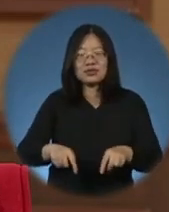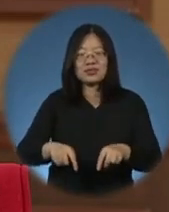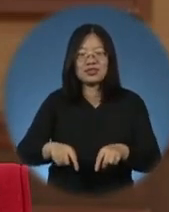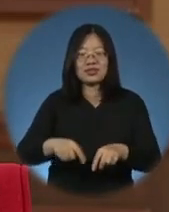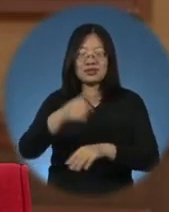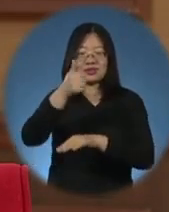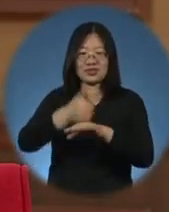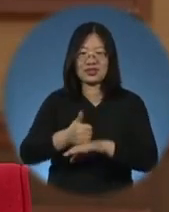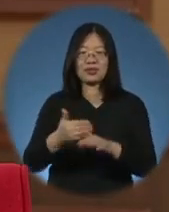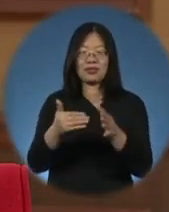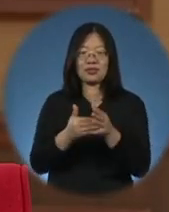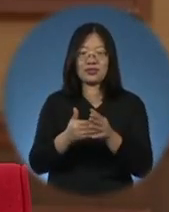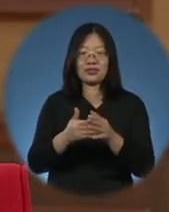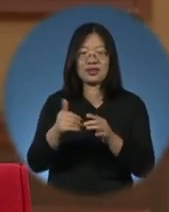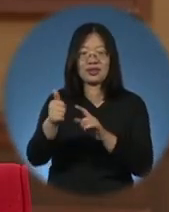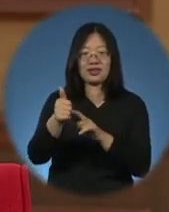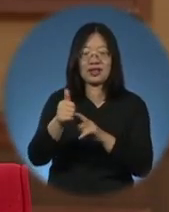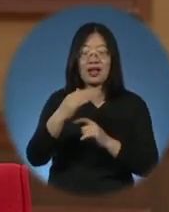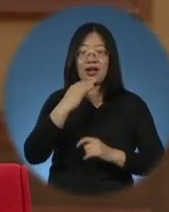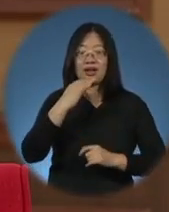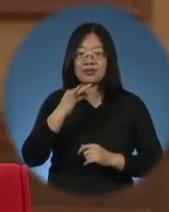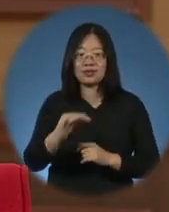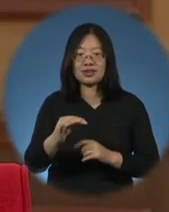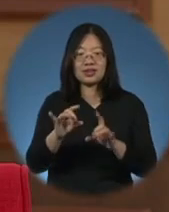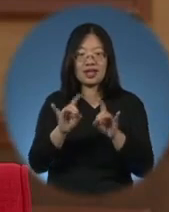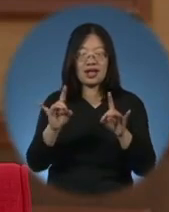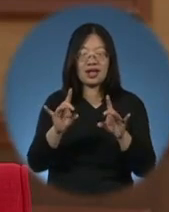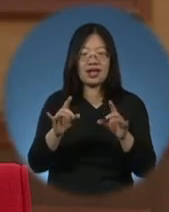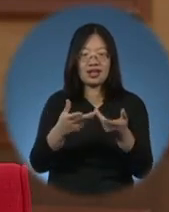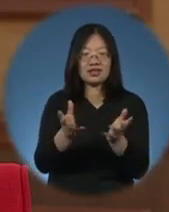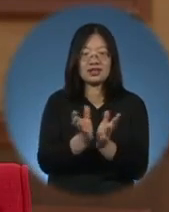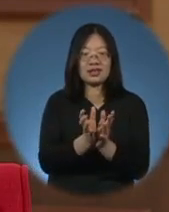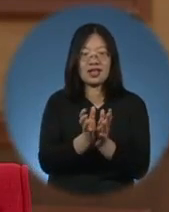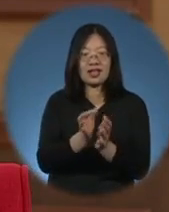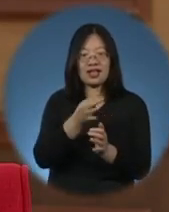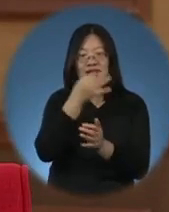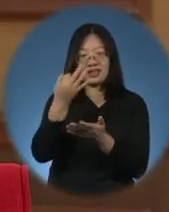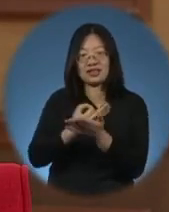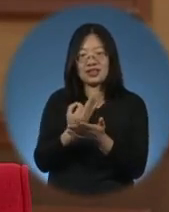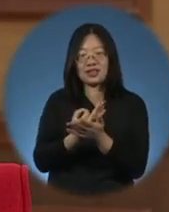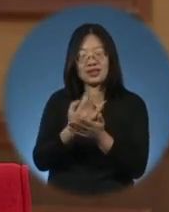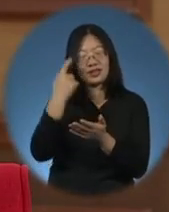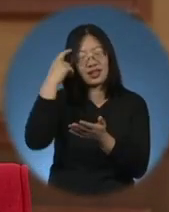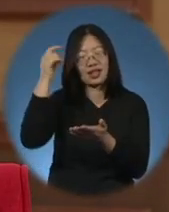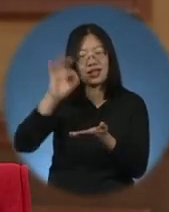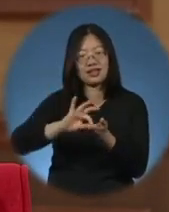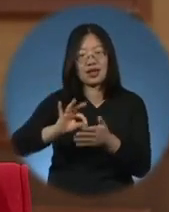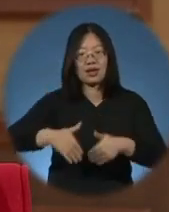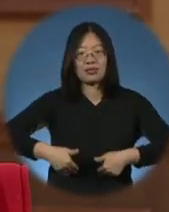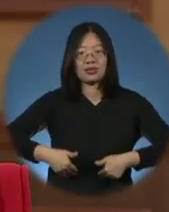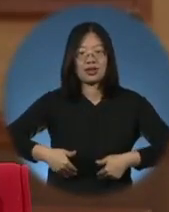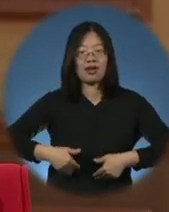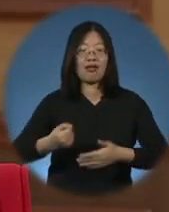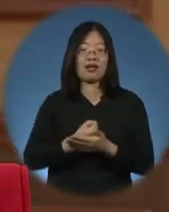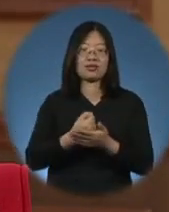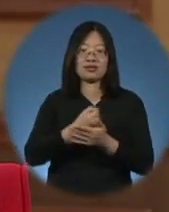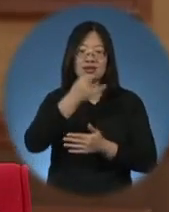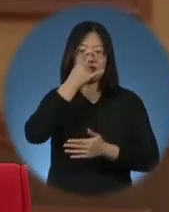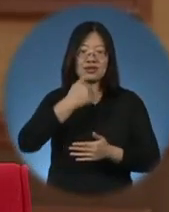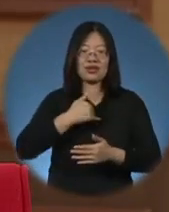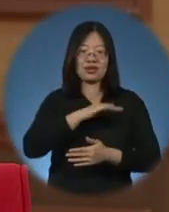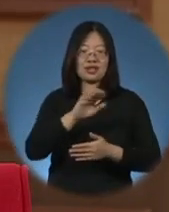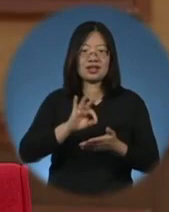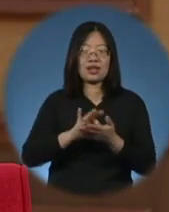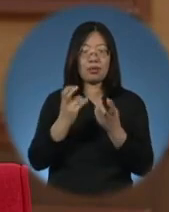일단 한 결론이고요. 네. 그분들은 당연히 각 구단의 흥행 수익 같은 것도 고려해야 되고요. 근데 사실 좀 아쉽긴 해요.